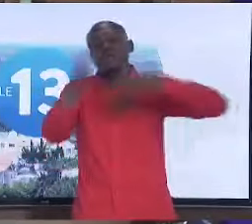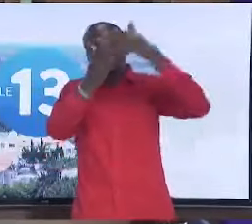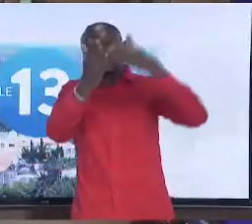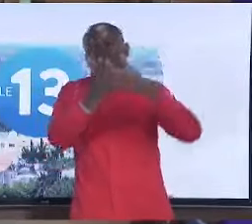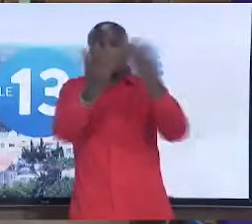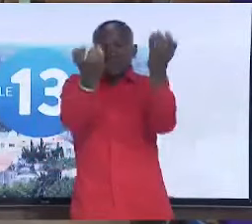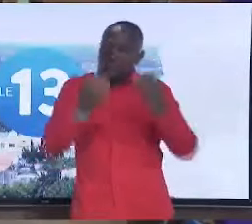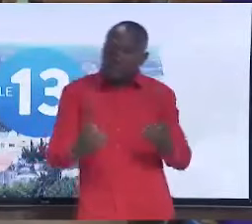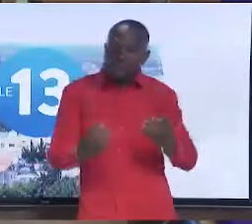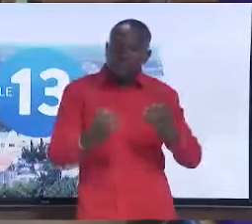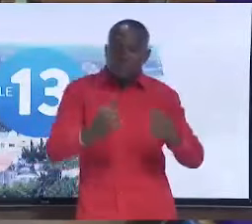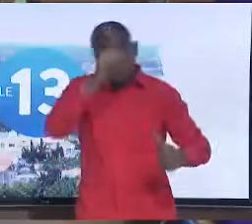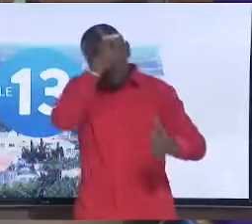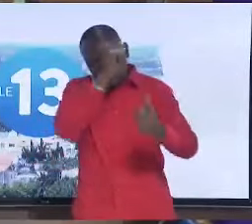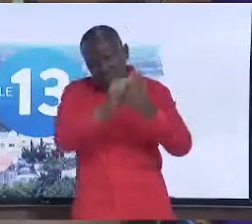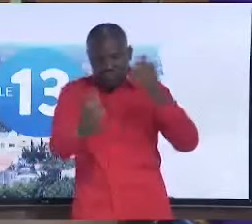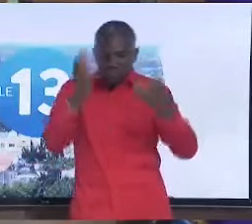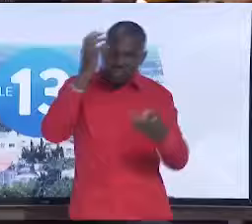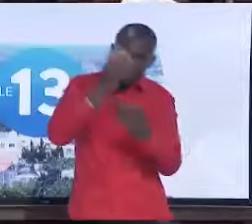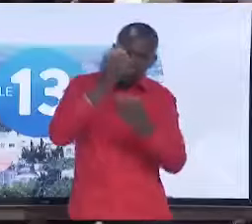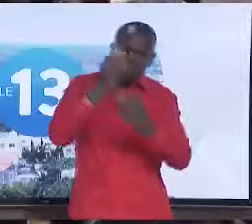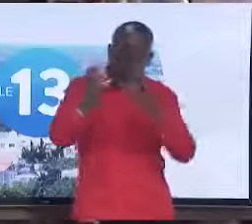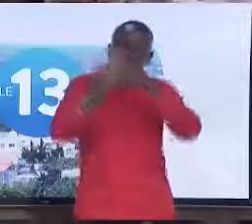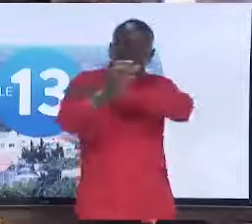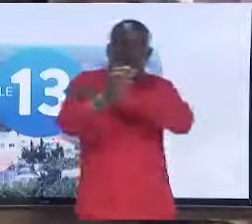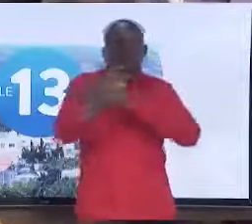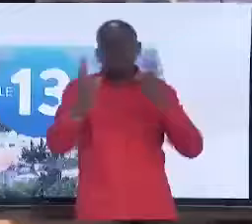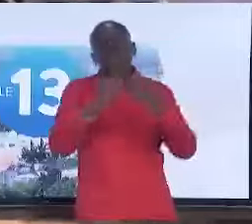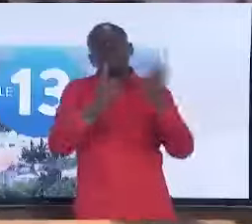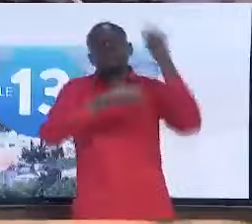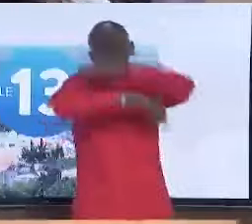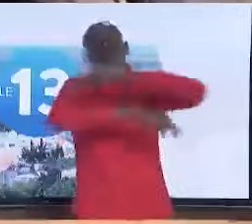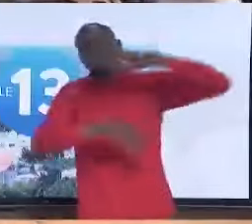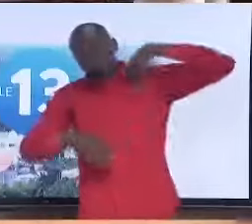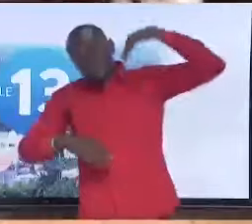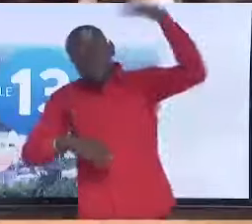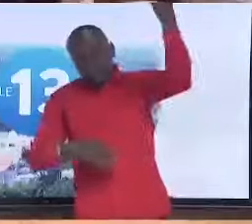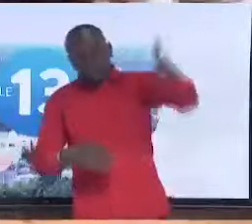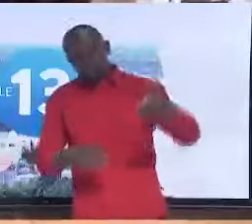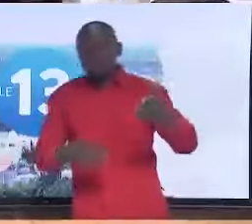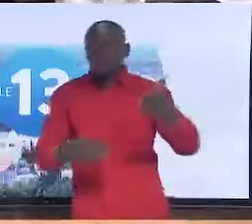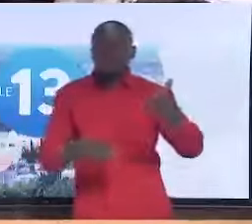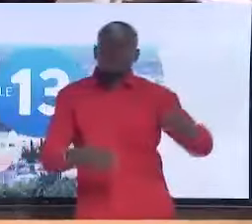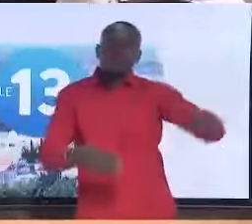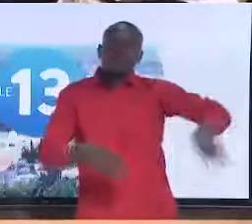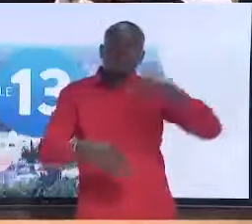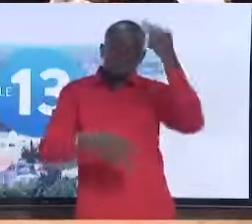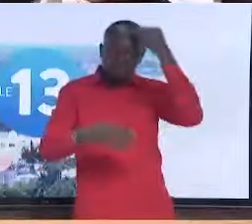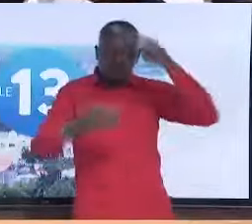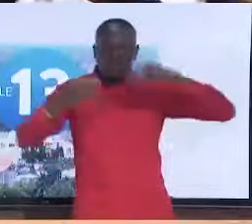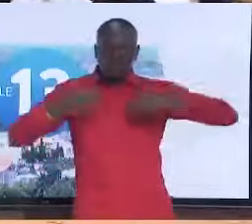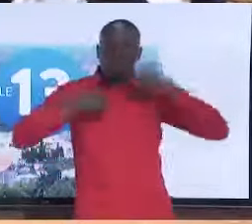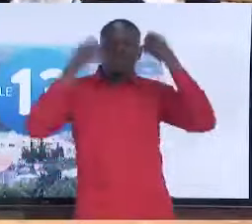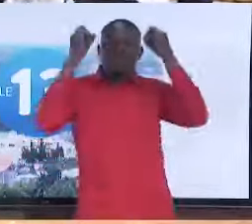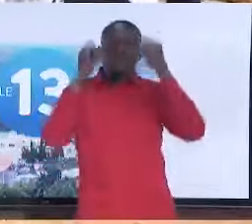verra son plateau technique renforcé dans les jours à venir, foi du ministre de la Santé.